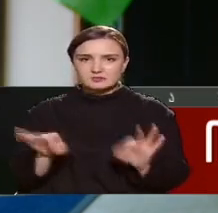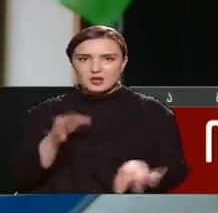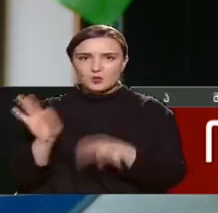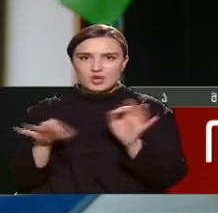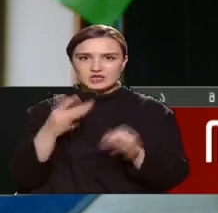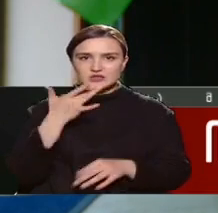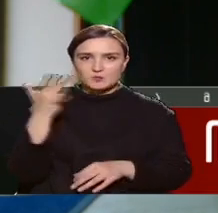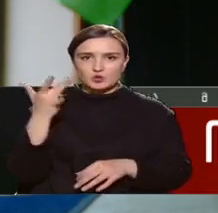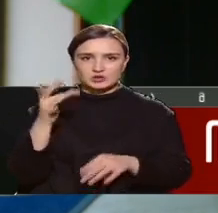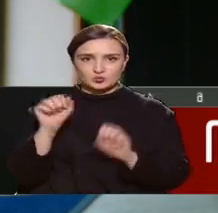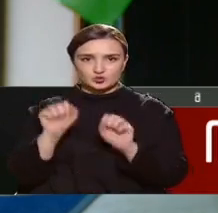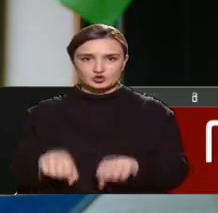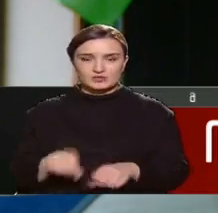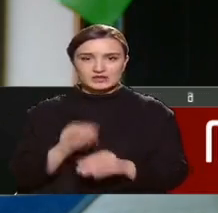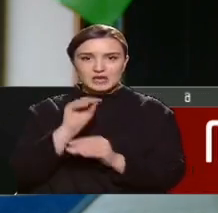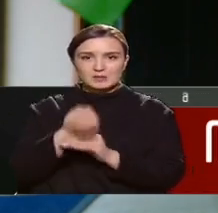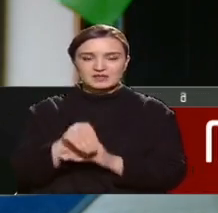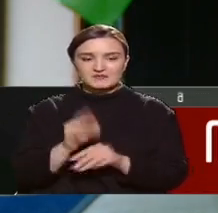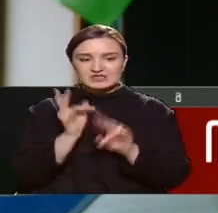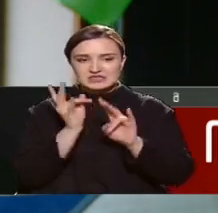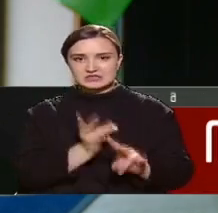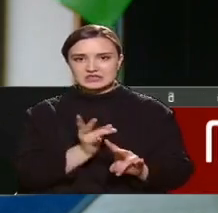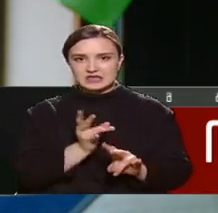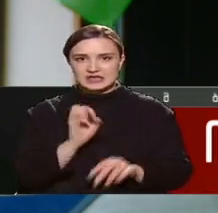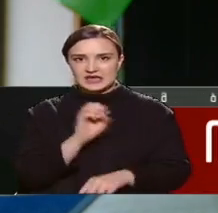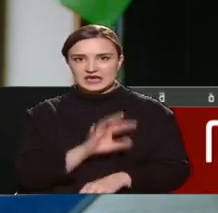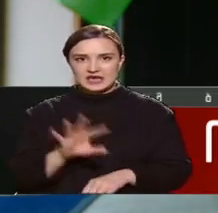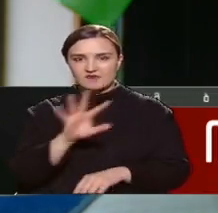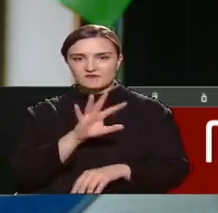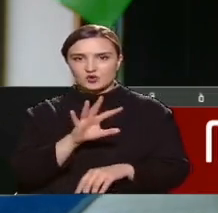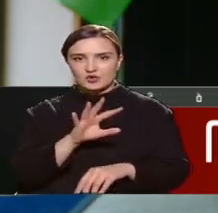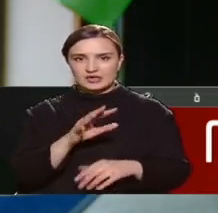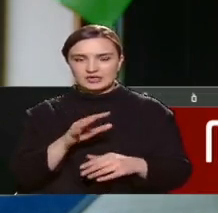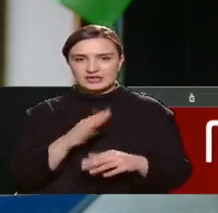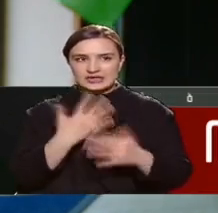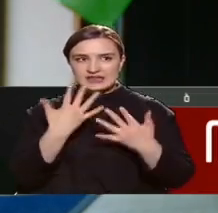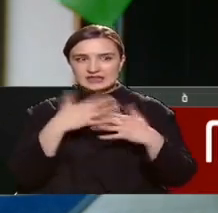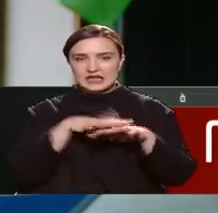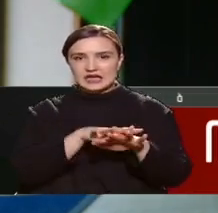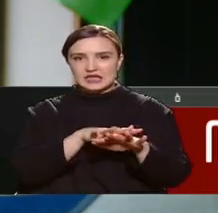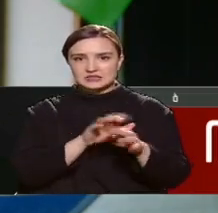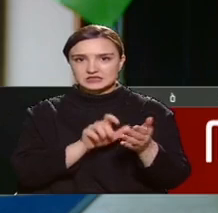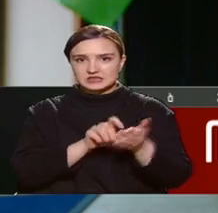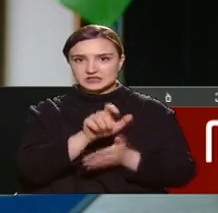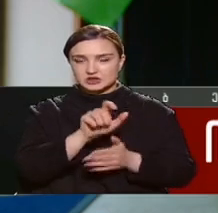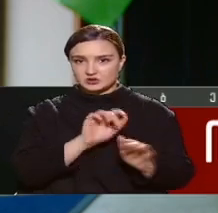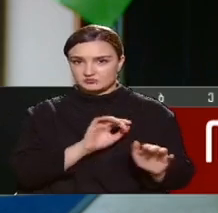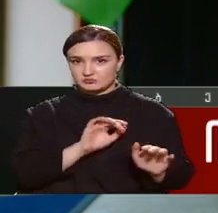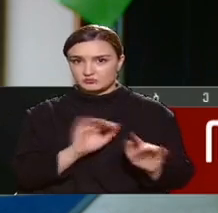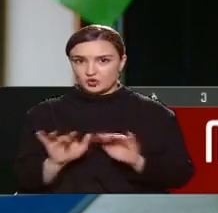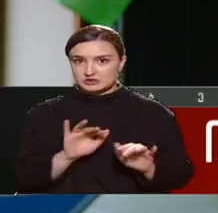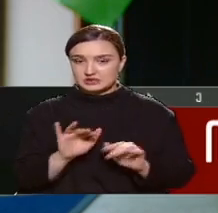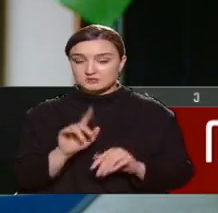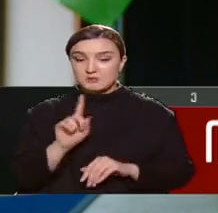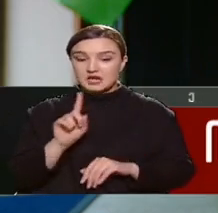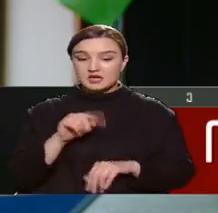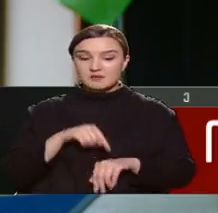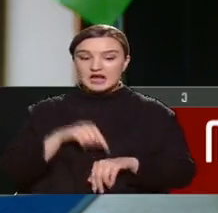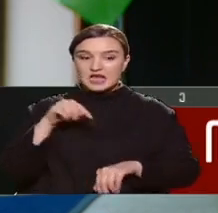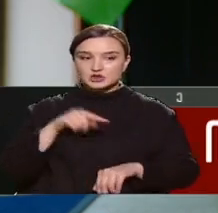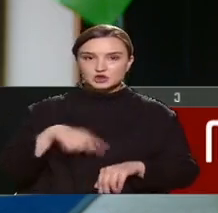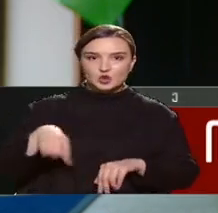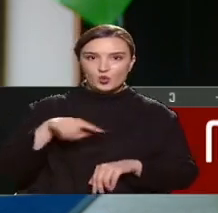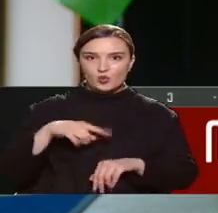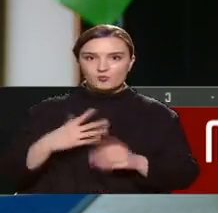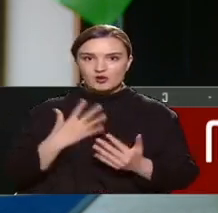და რაღაც დამატებითი ზიანი მივაყენოთ ამ ევროინტეგრაციის პროცესს. Მაგრამ ჯერჯერობით განწყობა პოლიტიკურ სპექტრში ისეთია,